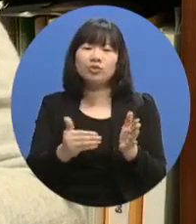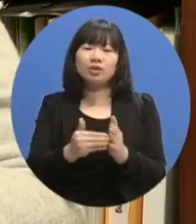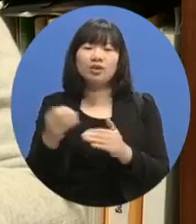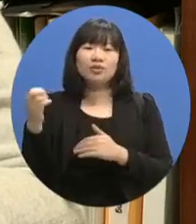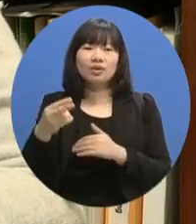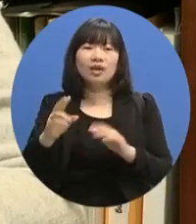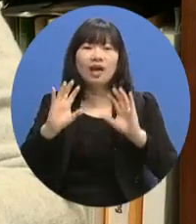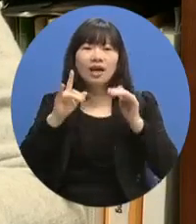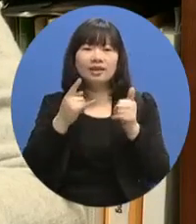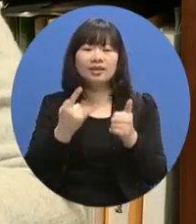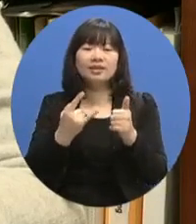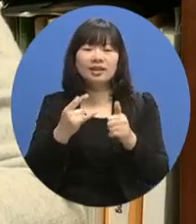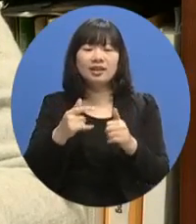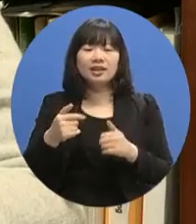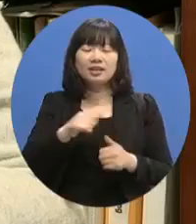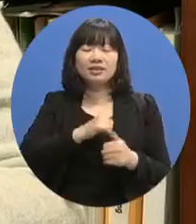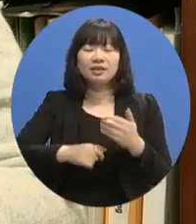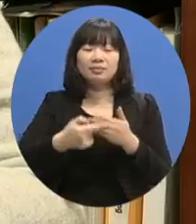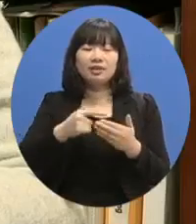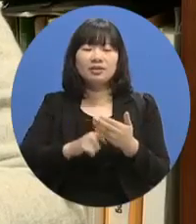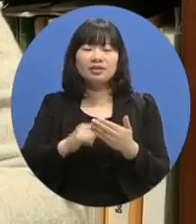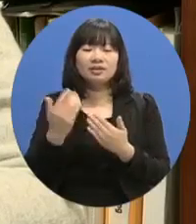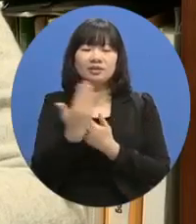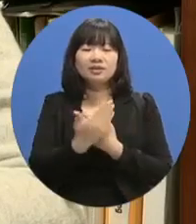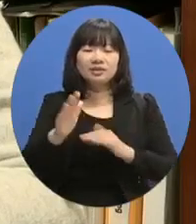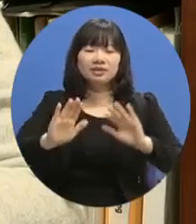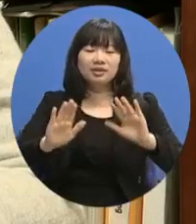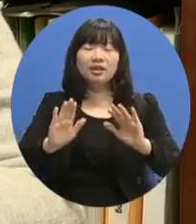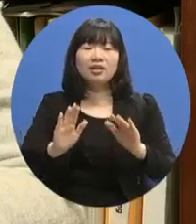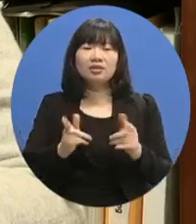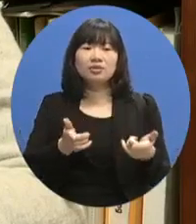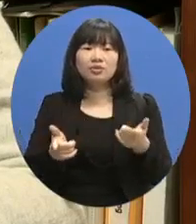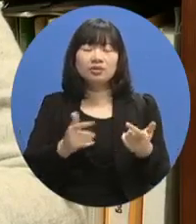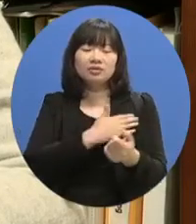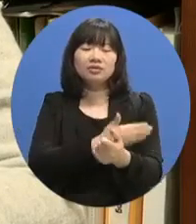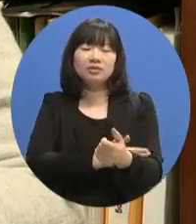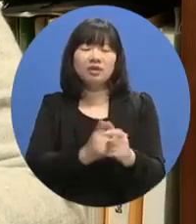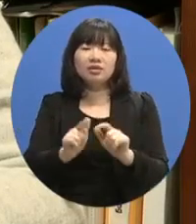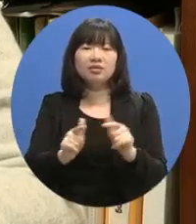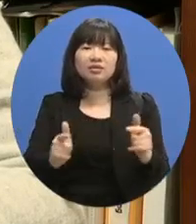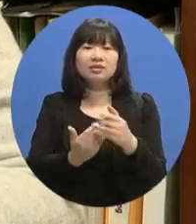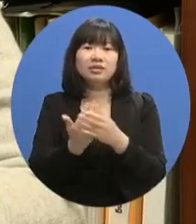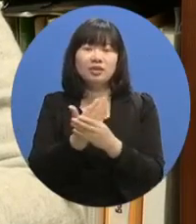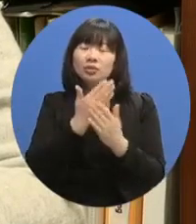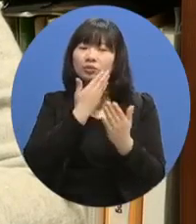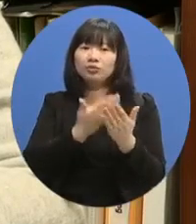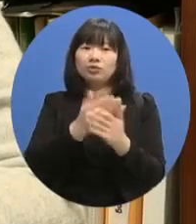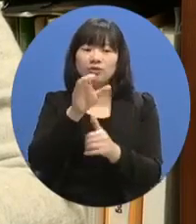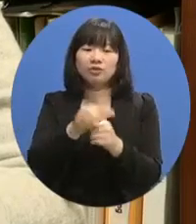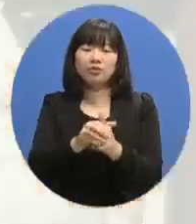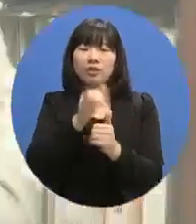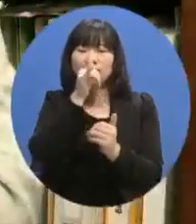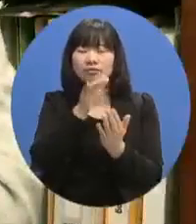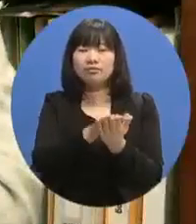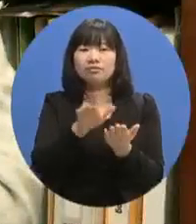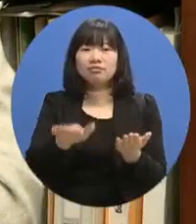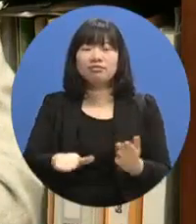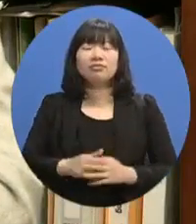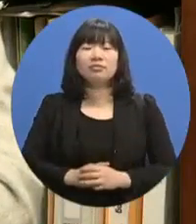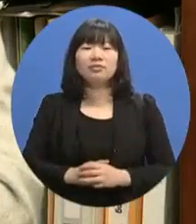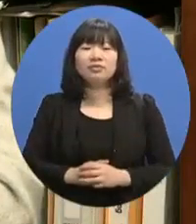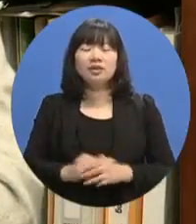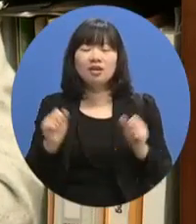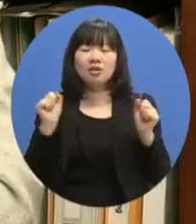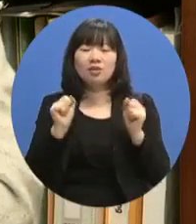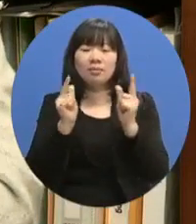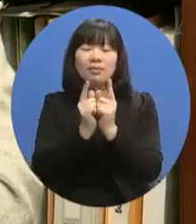또 아이한테 인내심이랄지 자기 신체를 조절하는 능력이랄지 이런 것들이 생기는데 중요한 역할을 하죠.